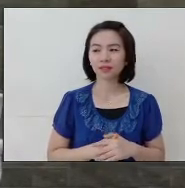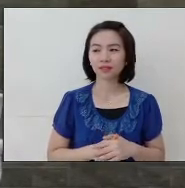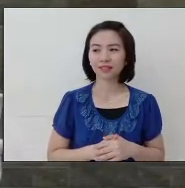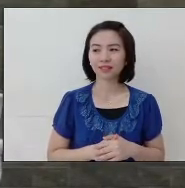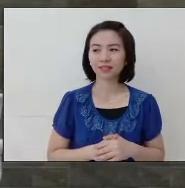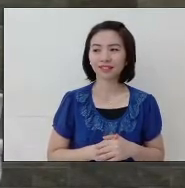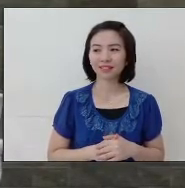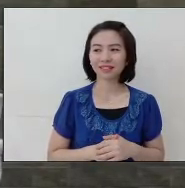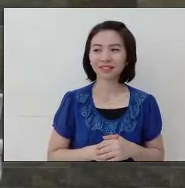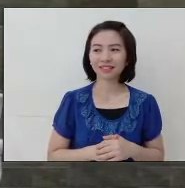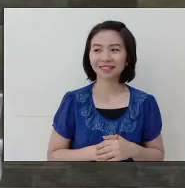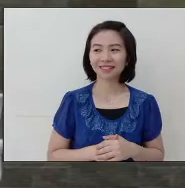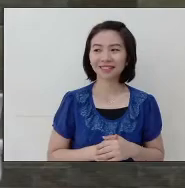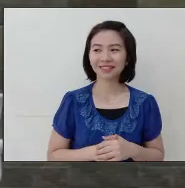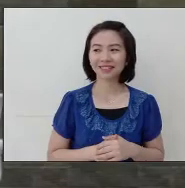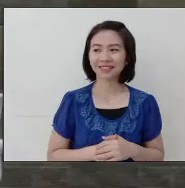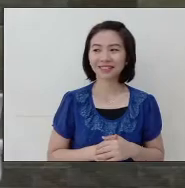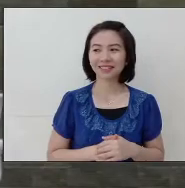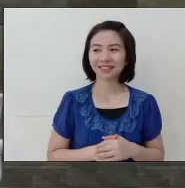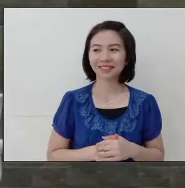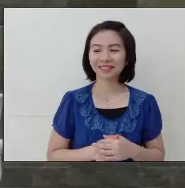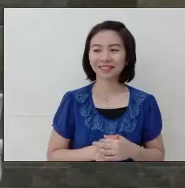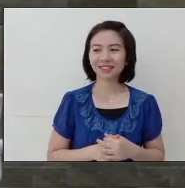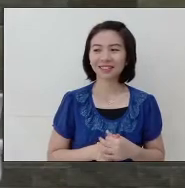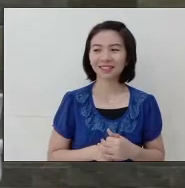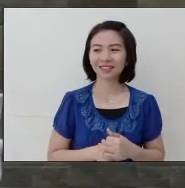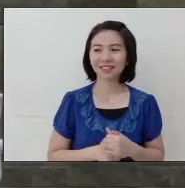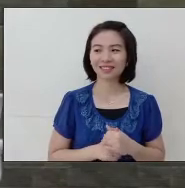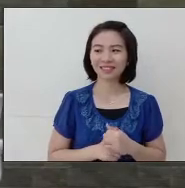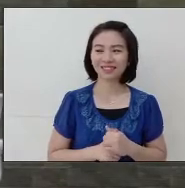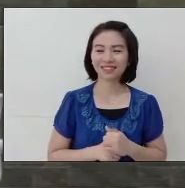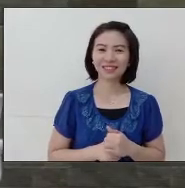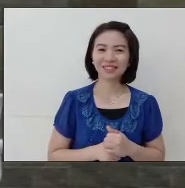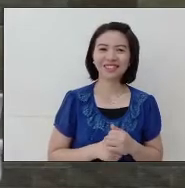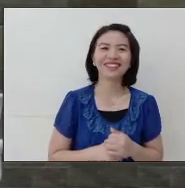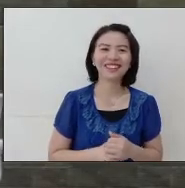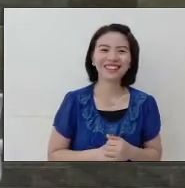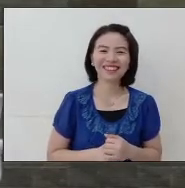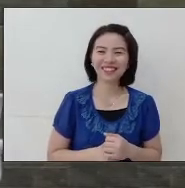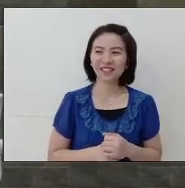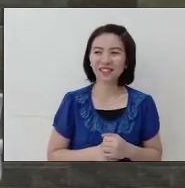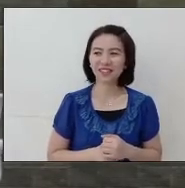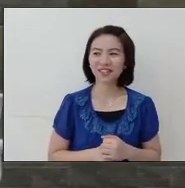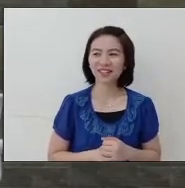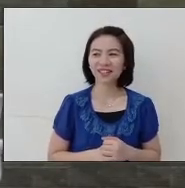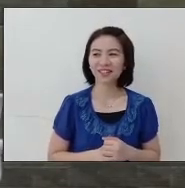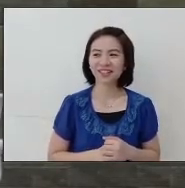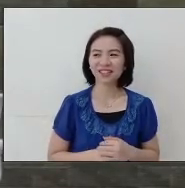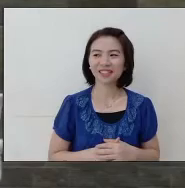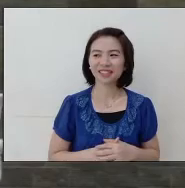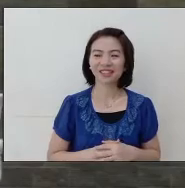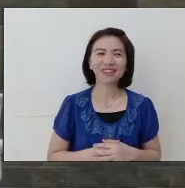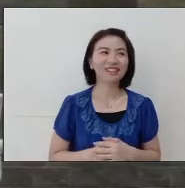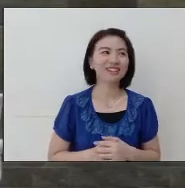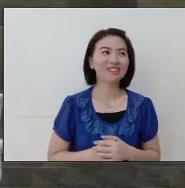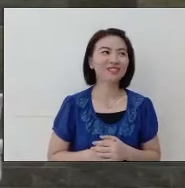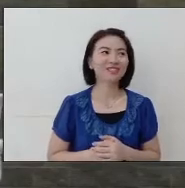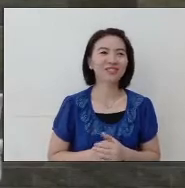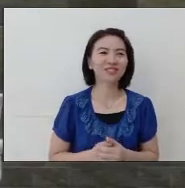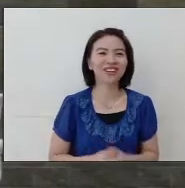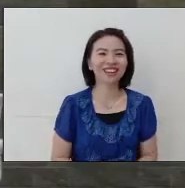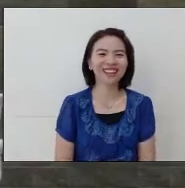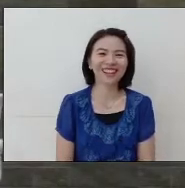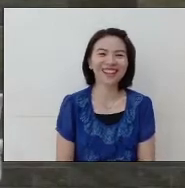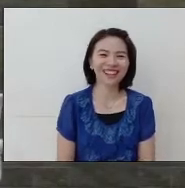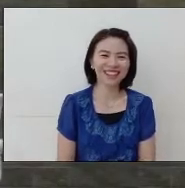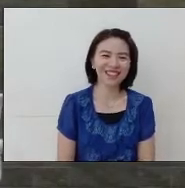mo yung kamay mo, tapos buksan mo yung kamay mo, may laman ng sandaan yan, madaling damputi, sasara ka agad yung kamay ng buwaya.